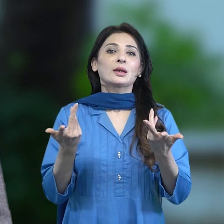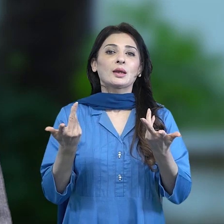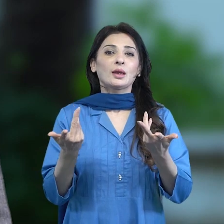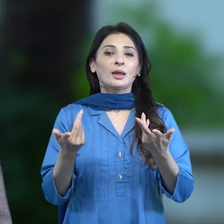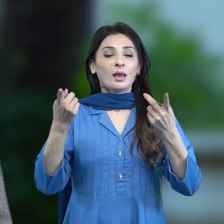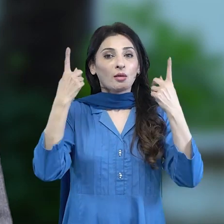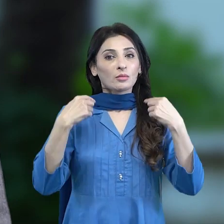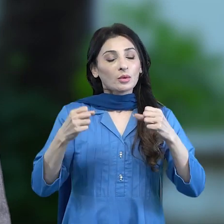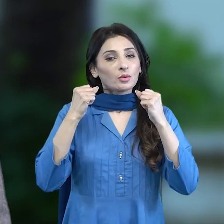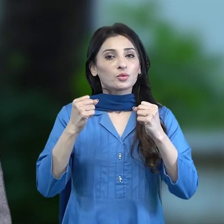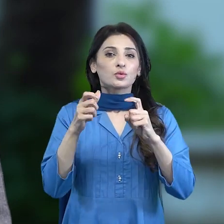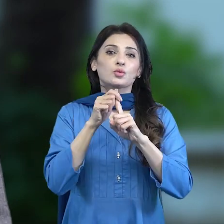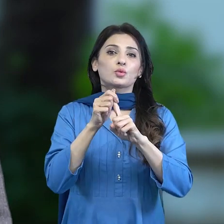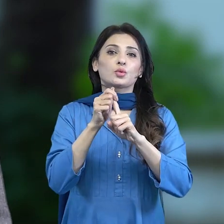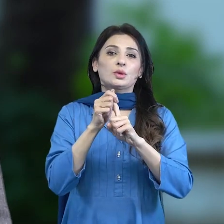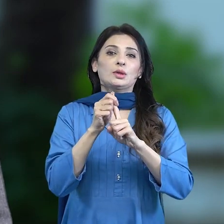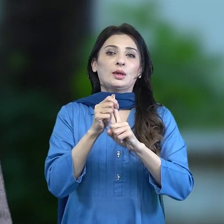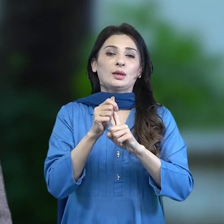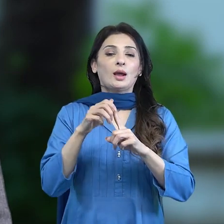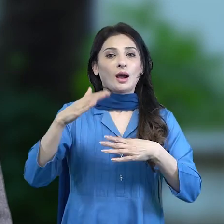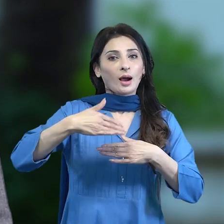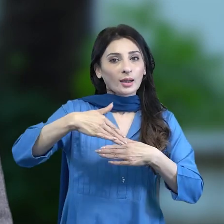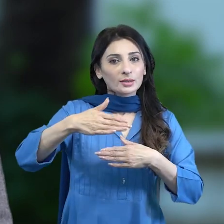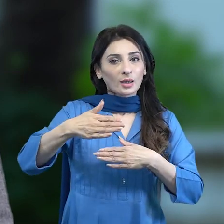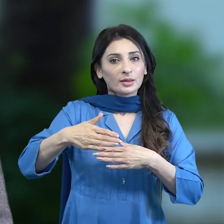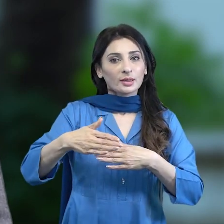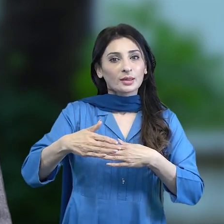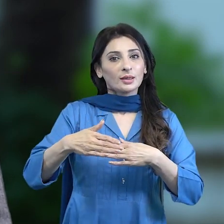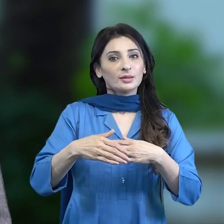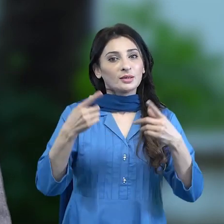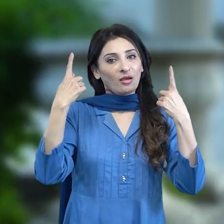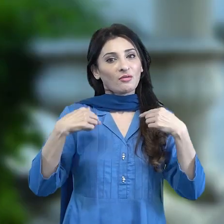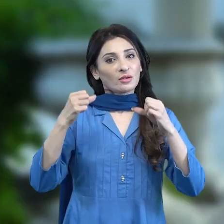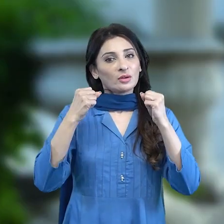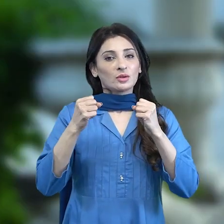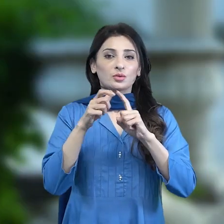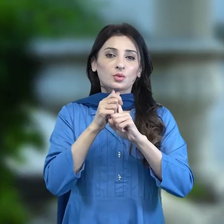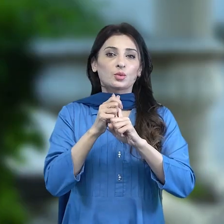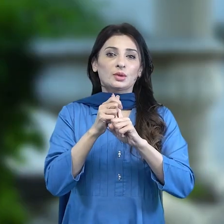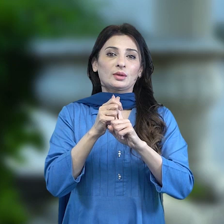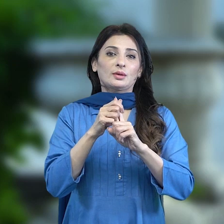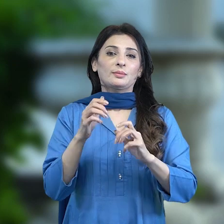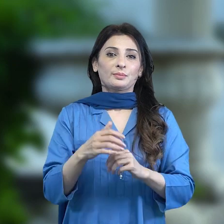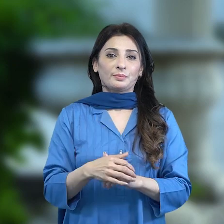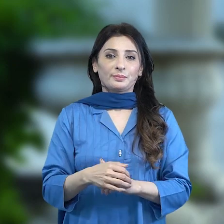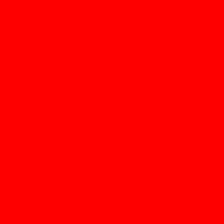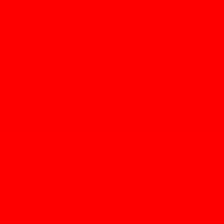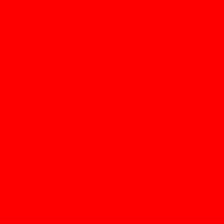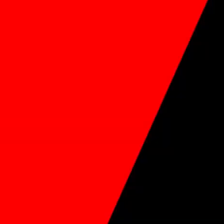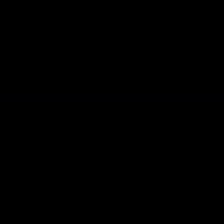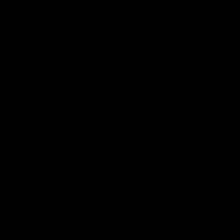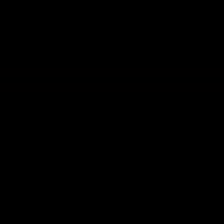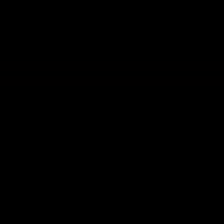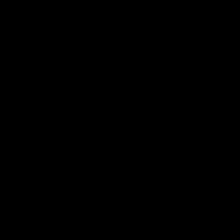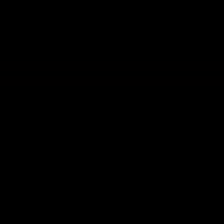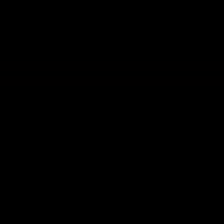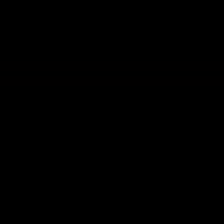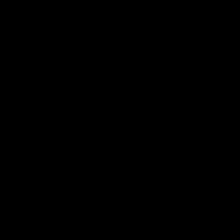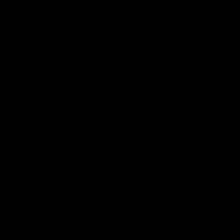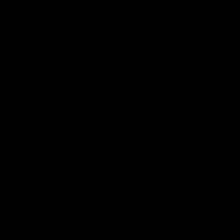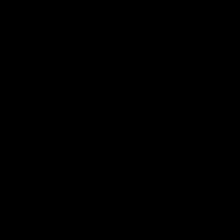किसी भी फ़ील्ड में हैं, विदाउट फ़िज़िकल फ़िटनेस वी कैन नॉट सर्वाइव विद अ पैशनेट अफेक्ट।